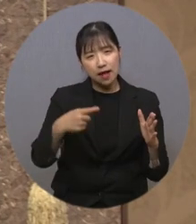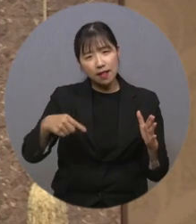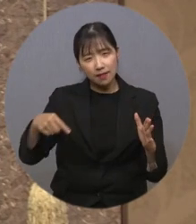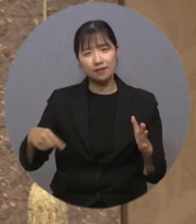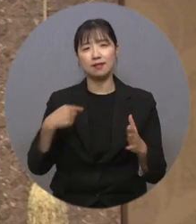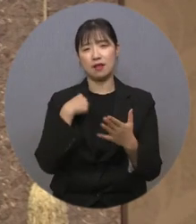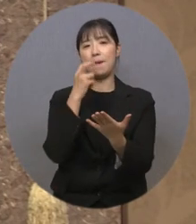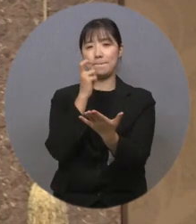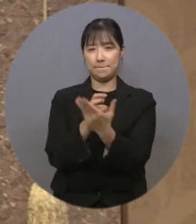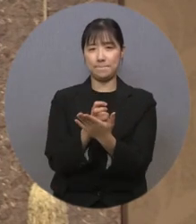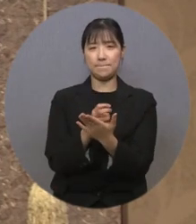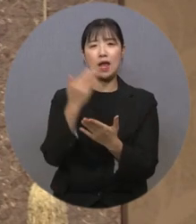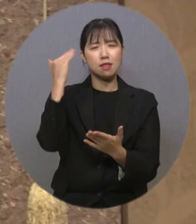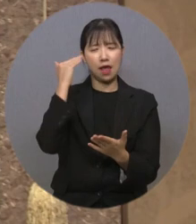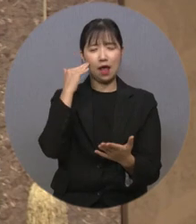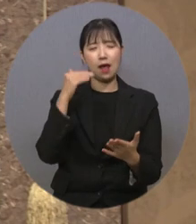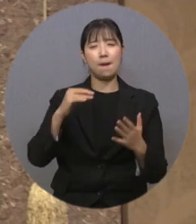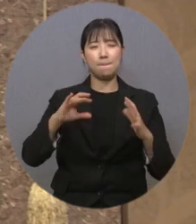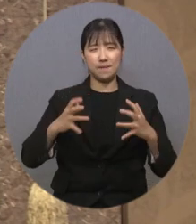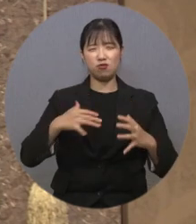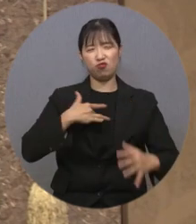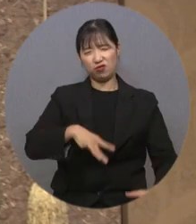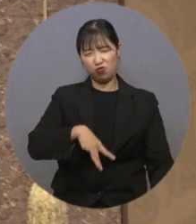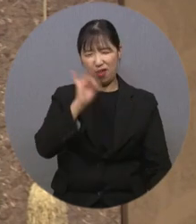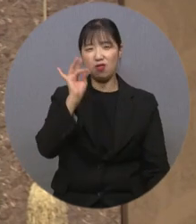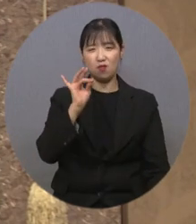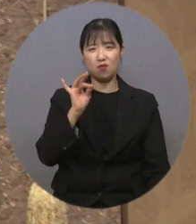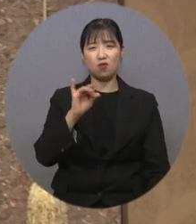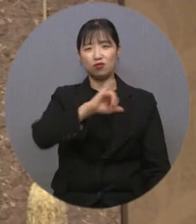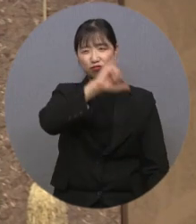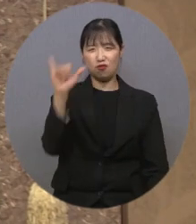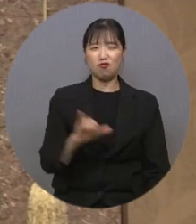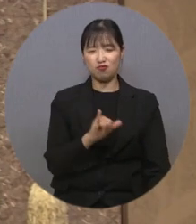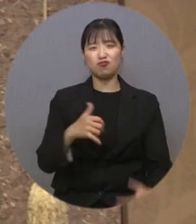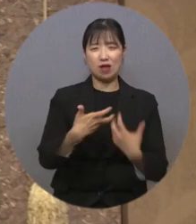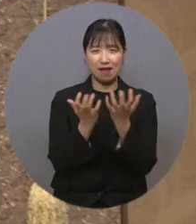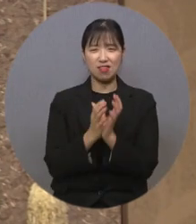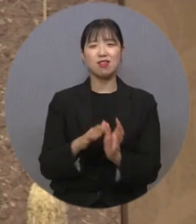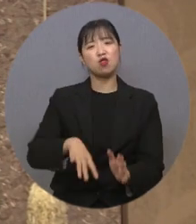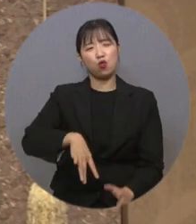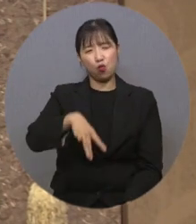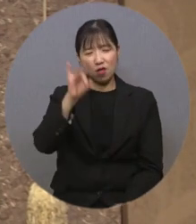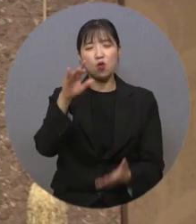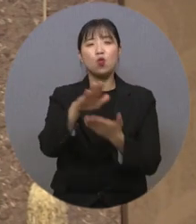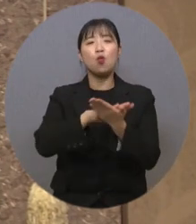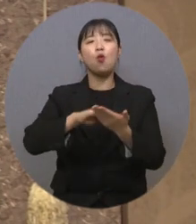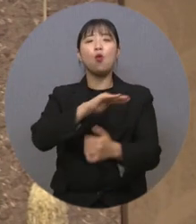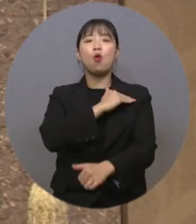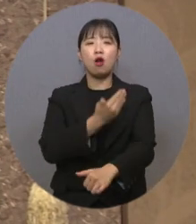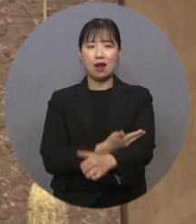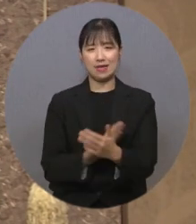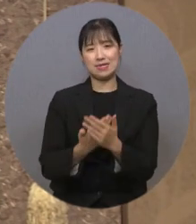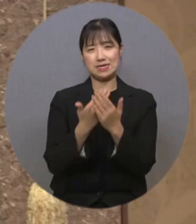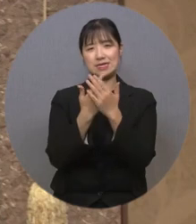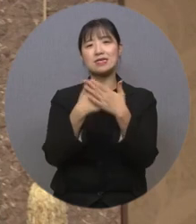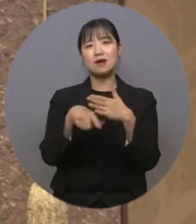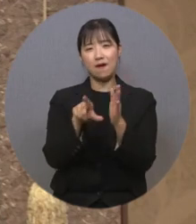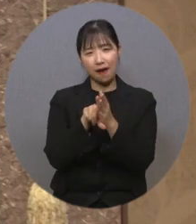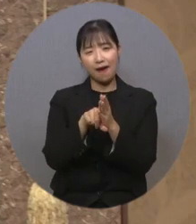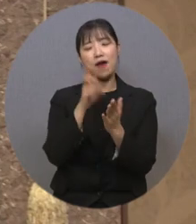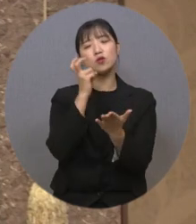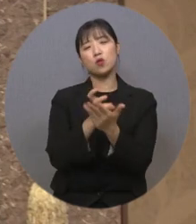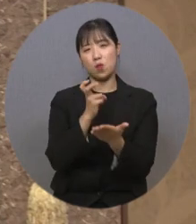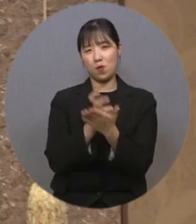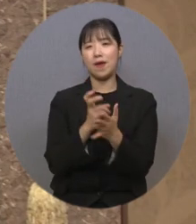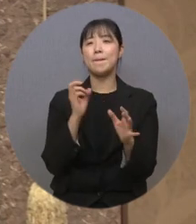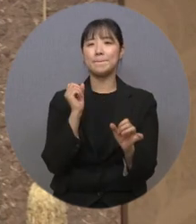조례를 제가 대한민국 최초로 전국 광역단체 최초로 놀권리 증진을 가려한 조례를